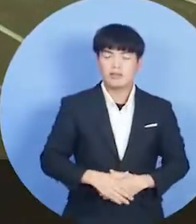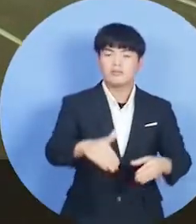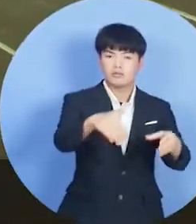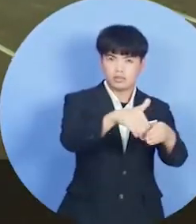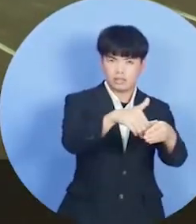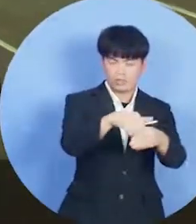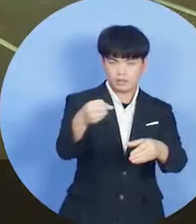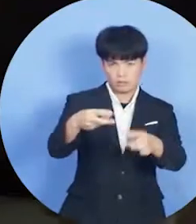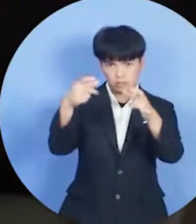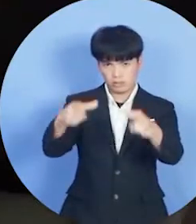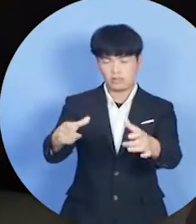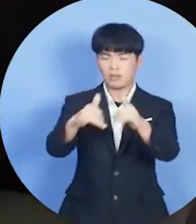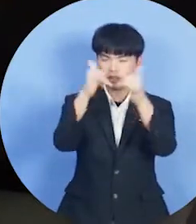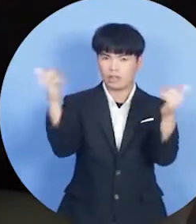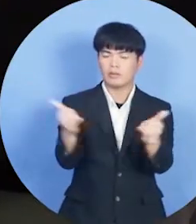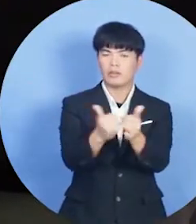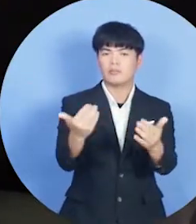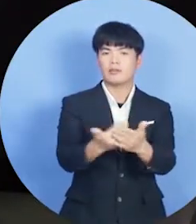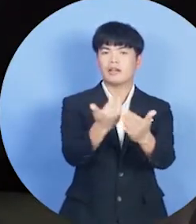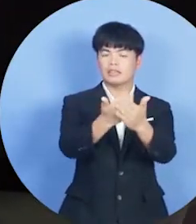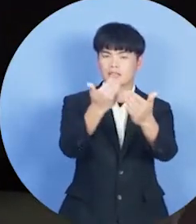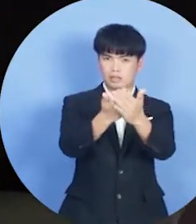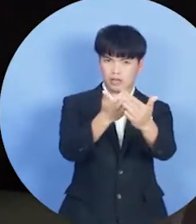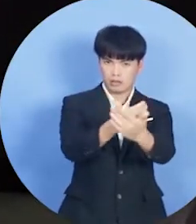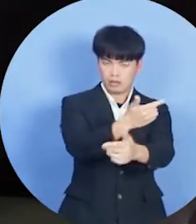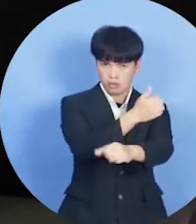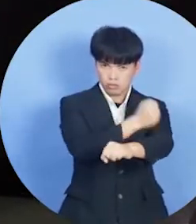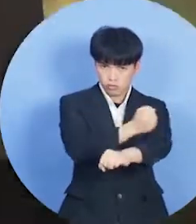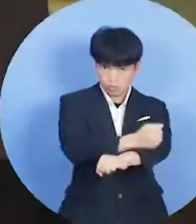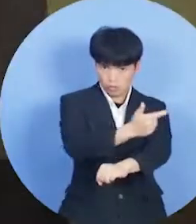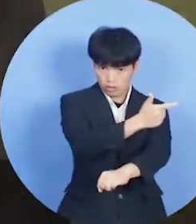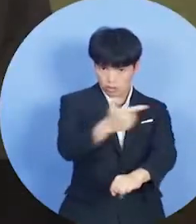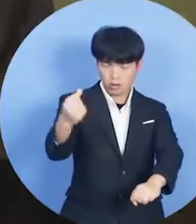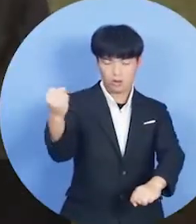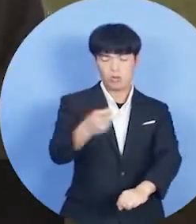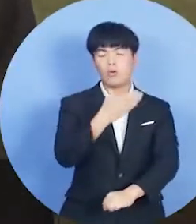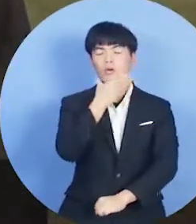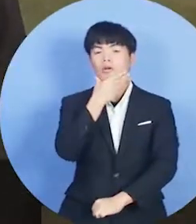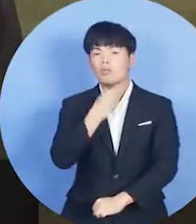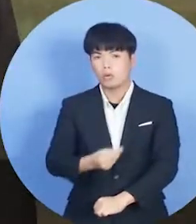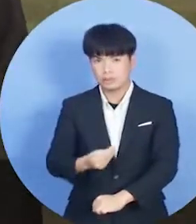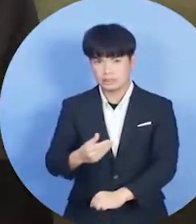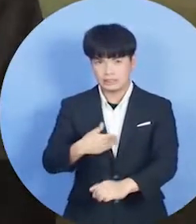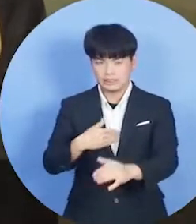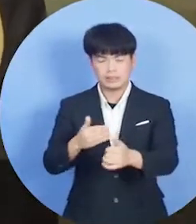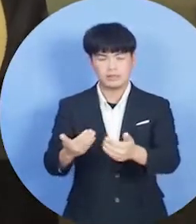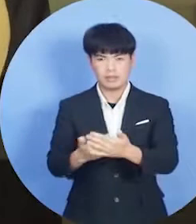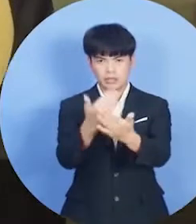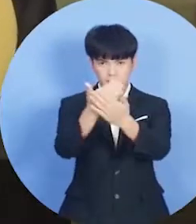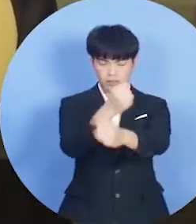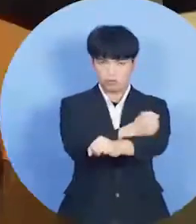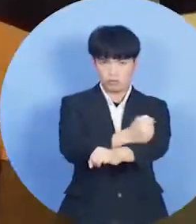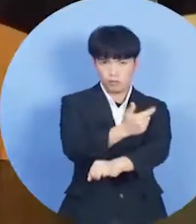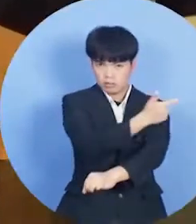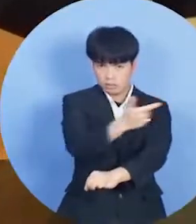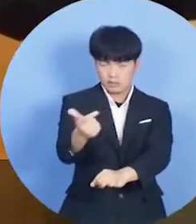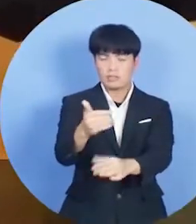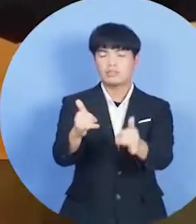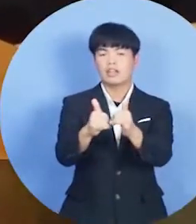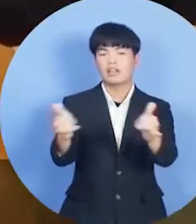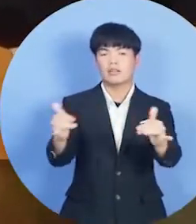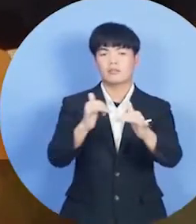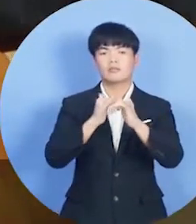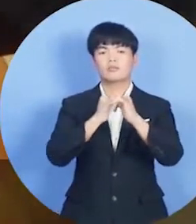문화와 지역사회 발전에 기여하거나 지역주민을 위해 봉사하며 복지 증진을 위해 일하는 시민을 매년 선발해 천안